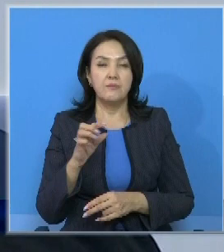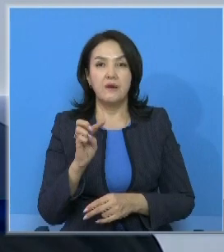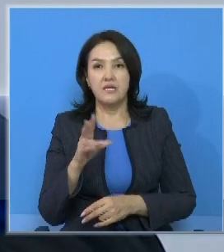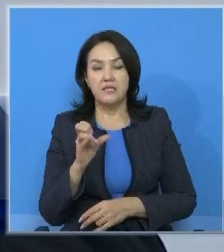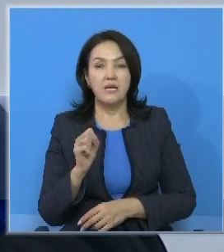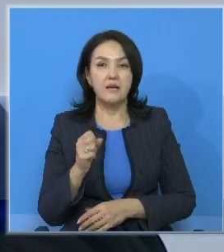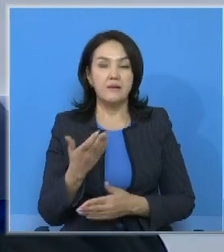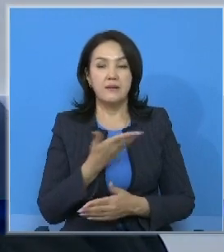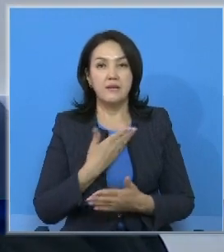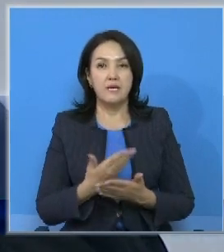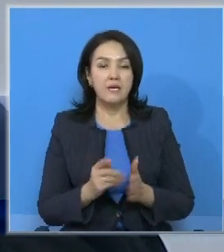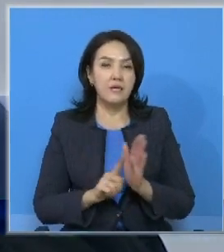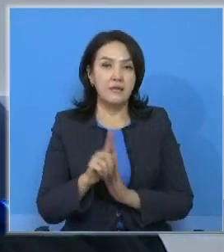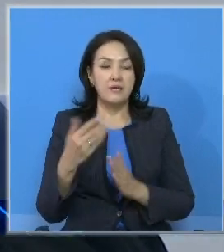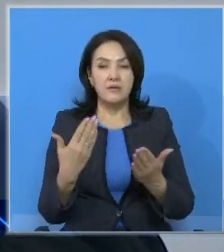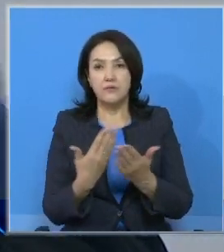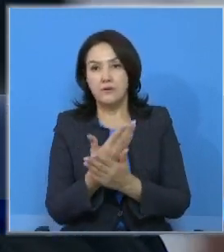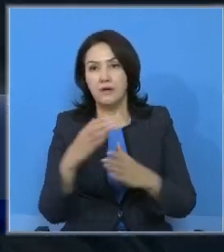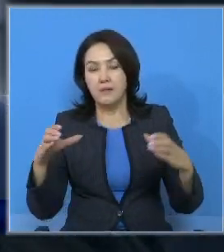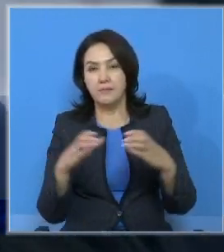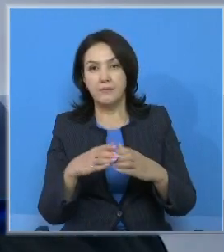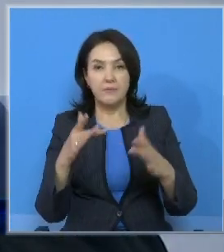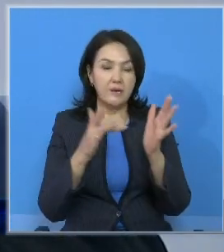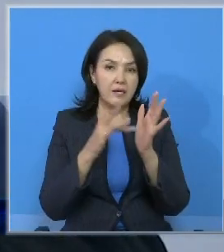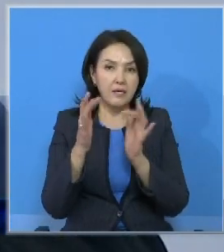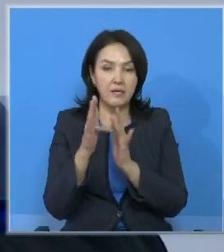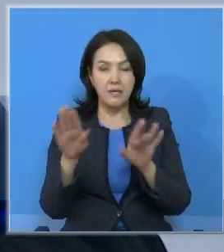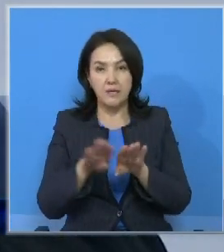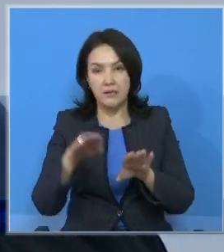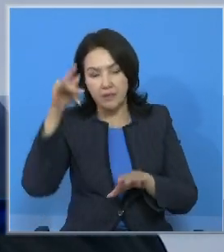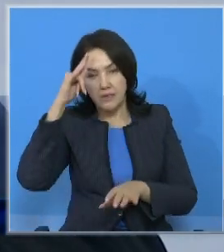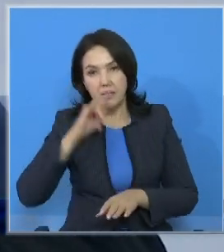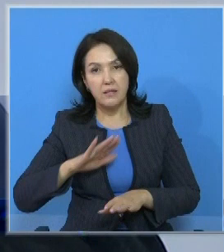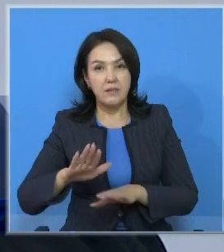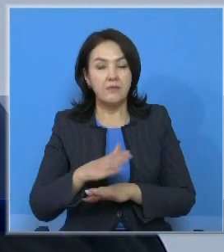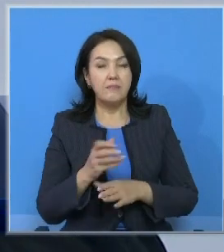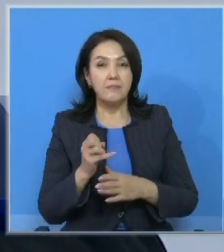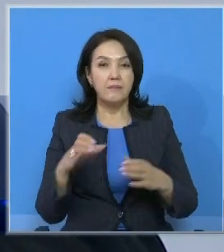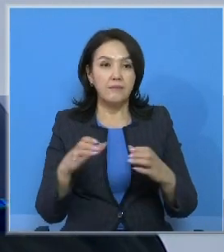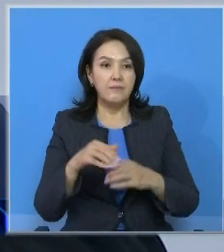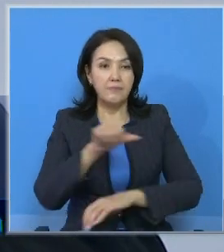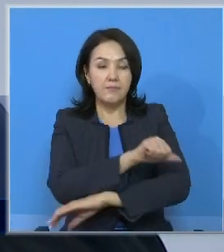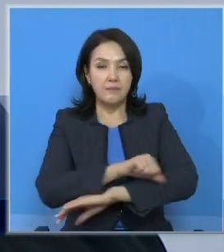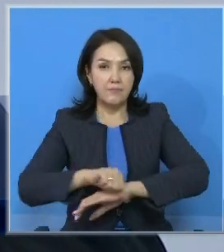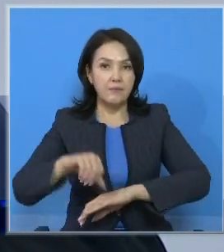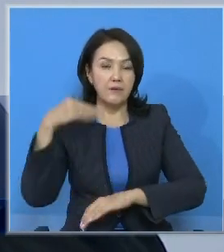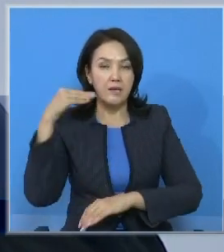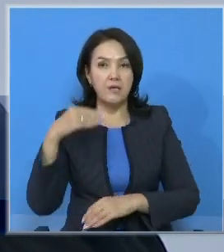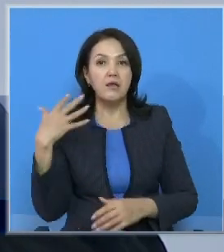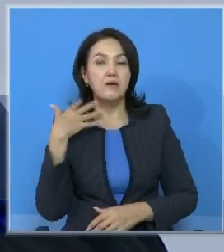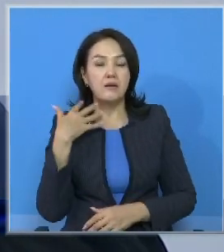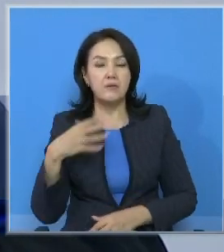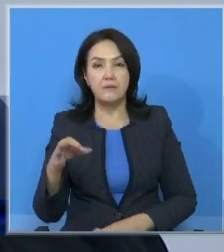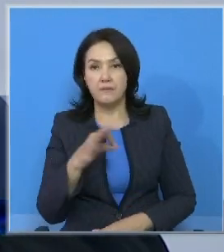нашем регионе образована новая епархия Православной Церкви Казахстана в административных границах Актюбинской и